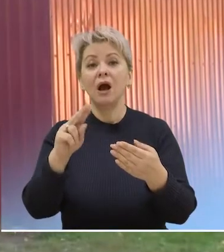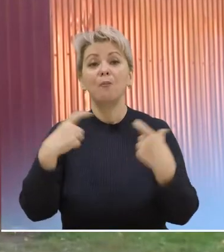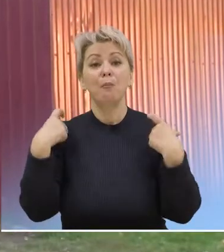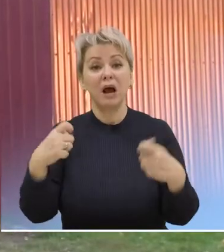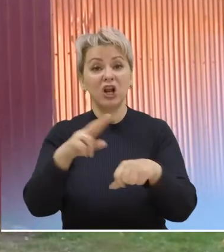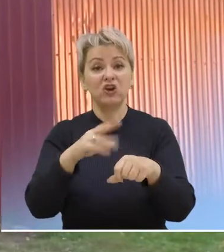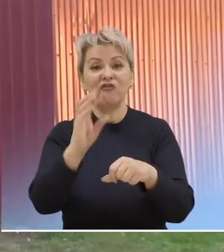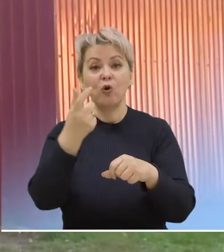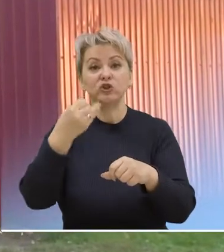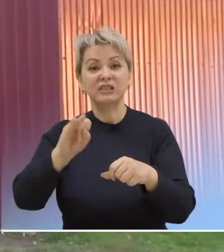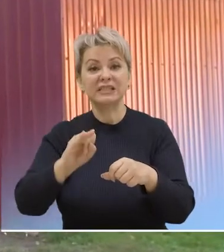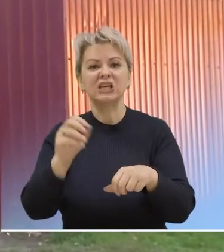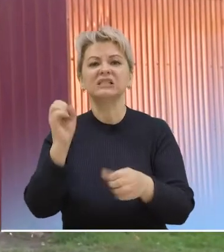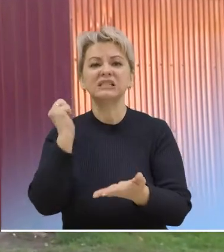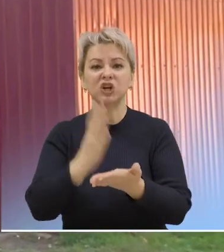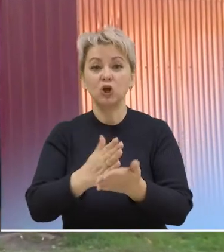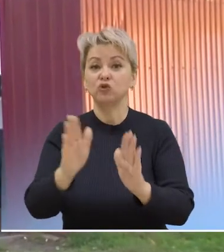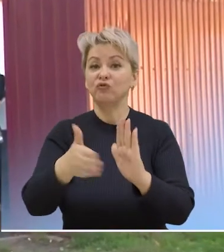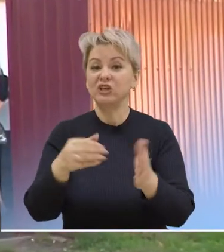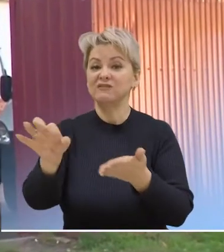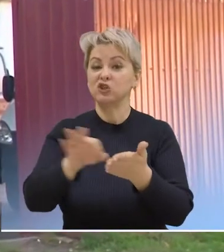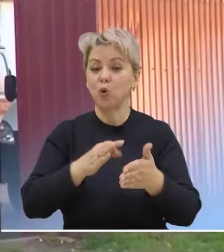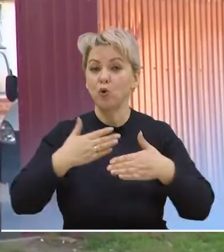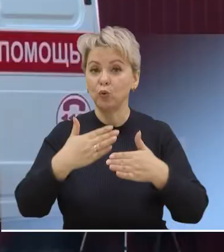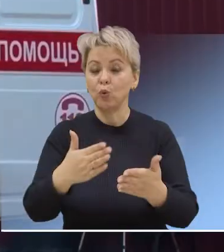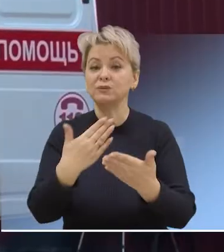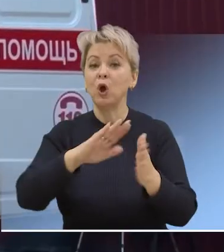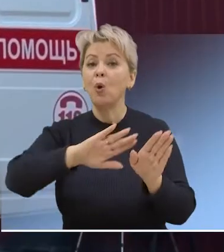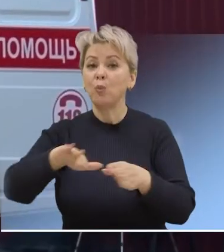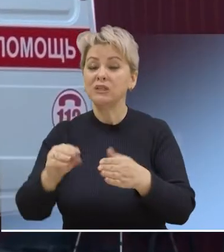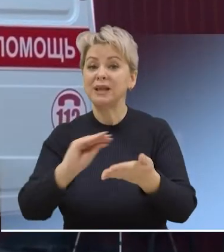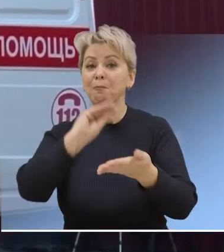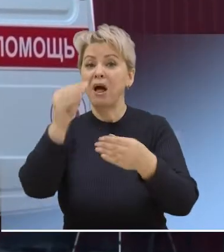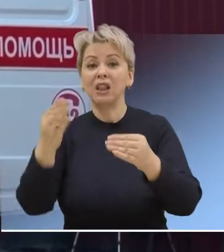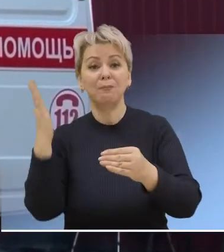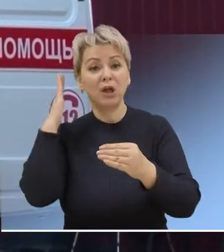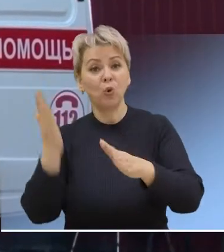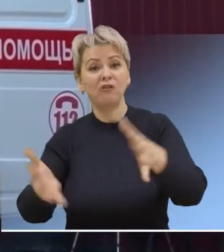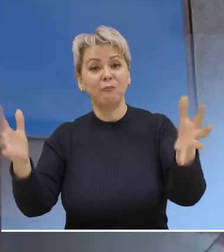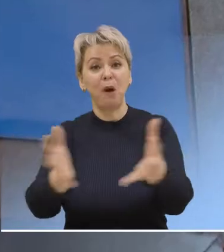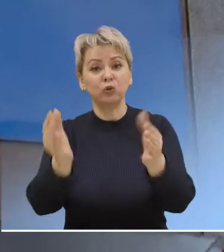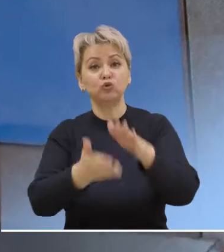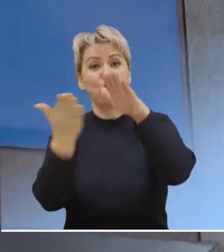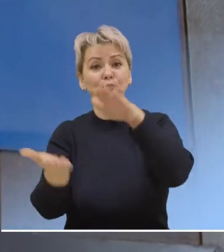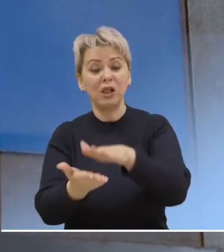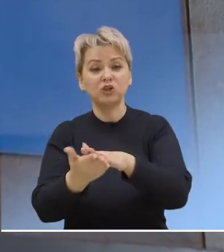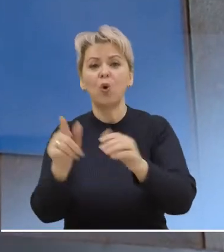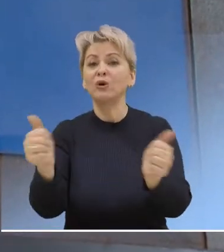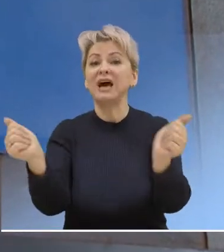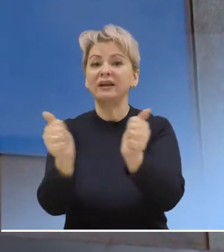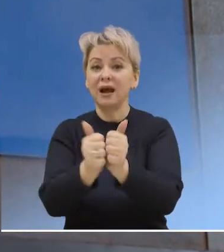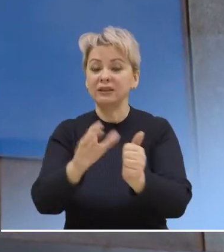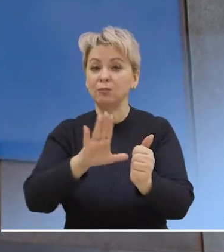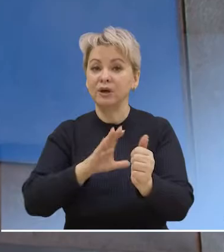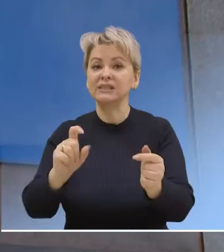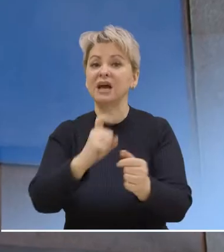Капитан полиции Волчинский незамедлительно вызвал скорую помощь, после чего подложил ей подушку под голову. Полицейский ни на шаг не